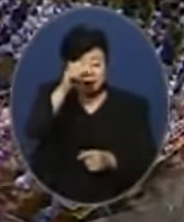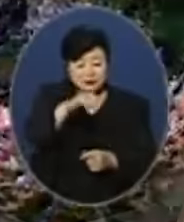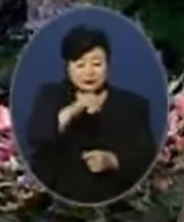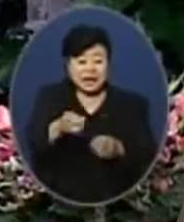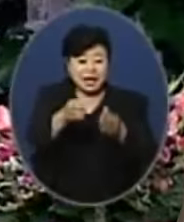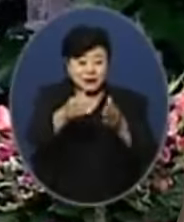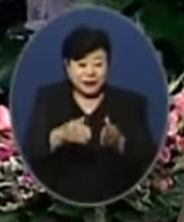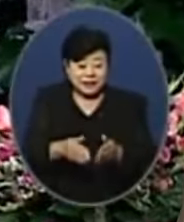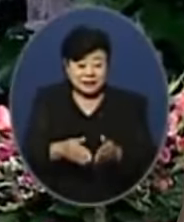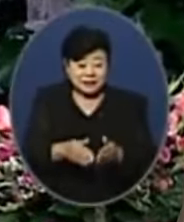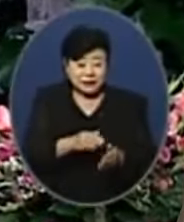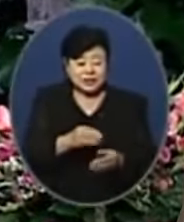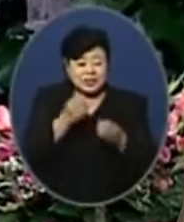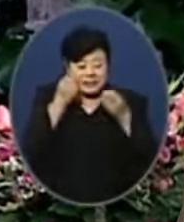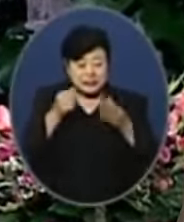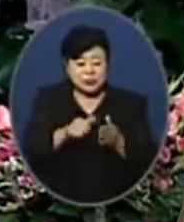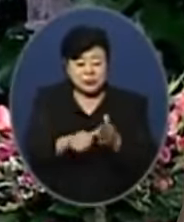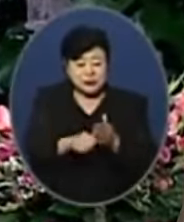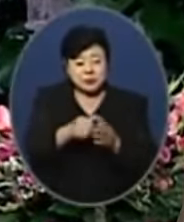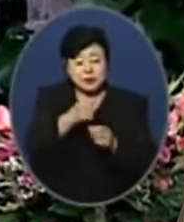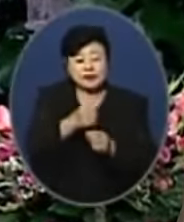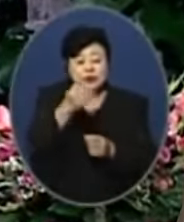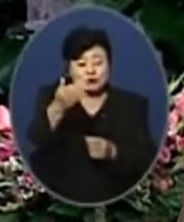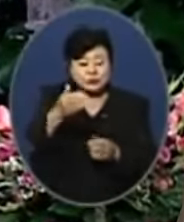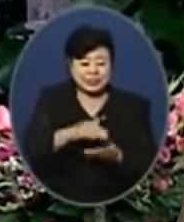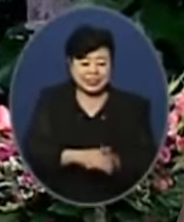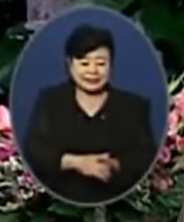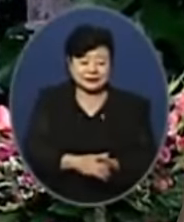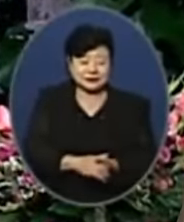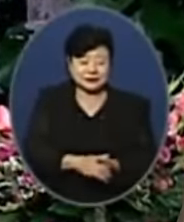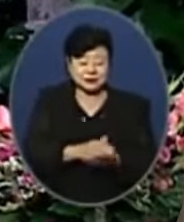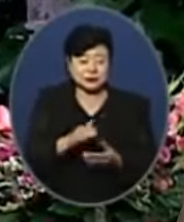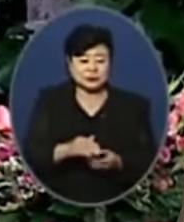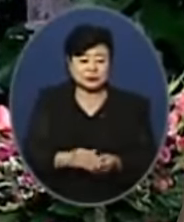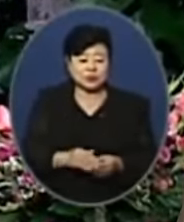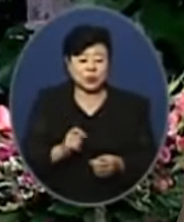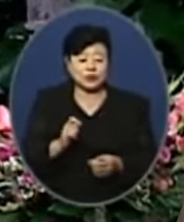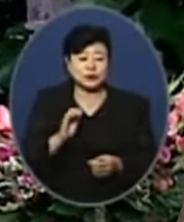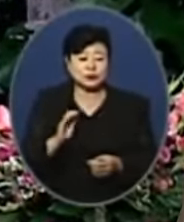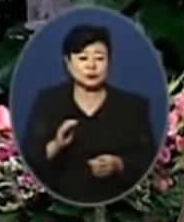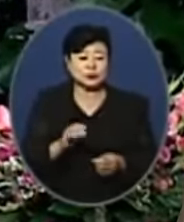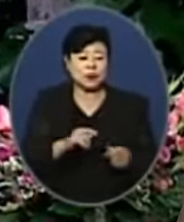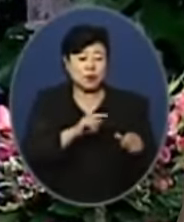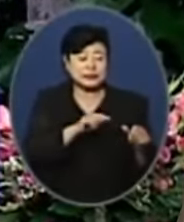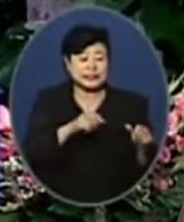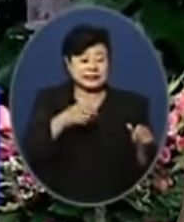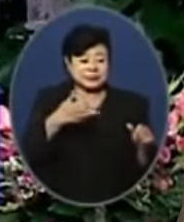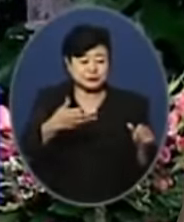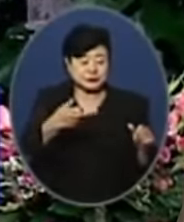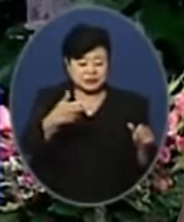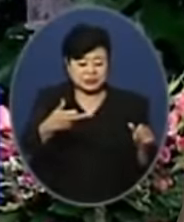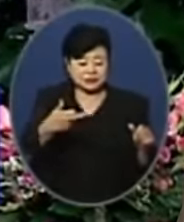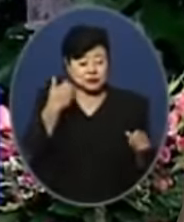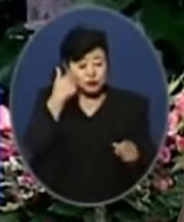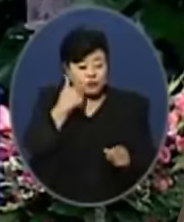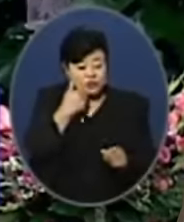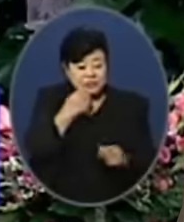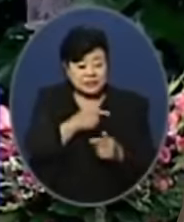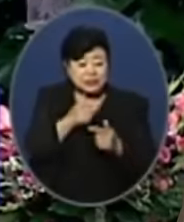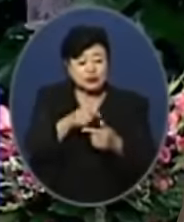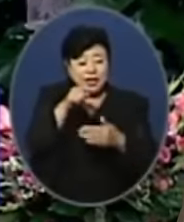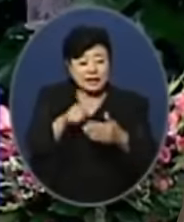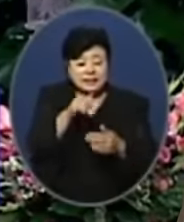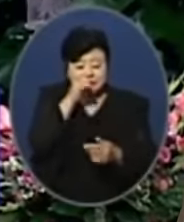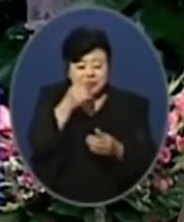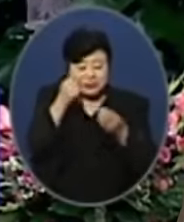십자가를 통하여 우리를 새로운 피조물로 만들었지 않습니까? 고린도후서 5장 17절 다 같이 읽어보십시다. 누구든지 그리스도